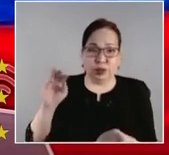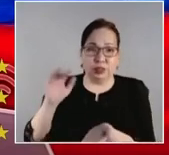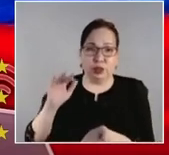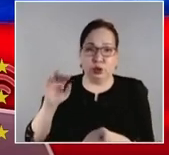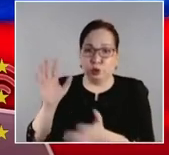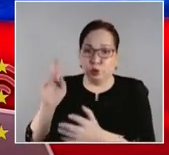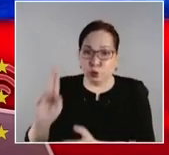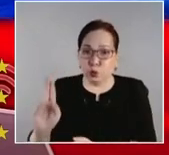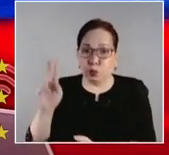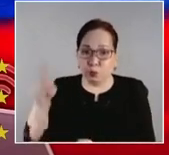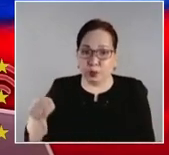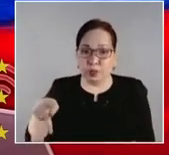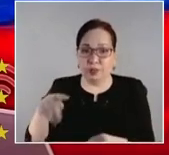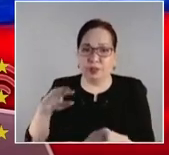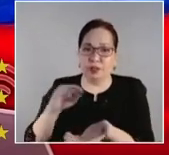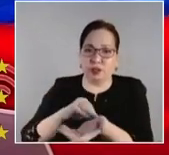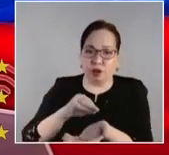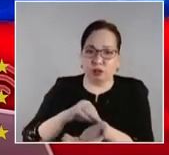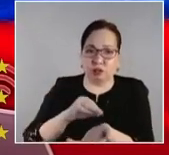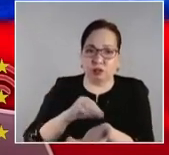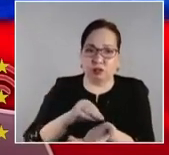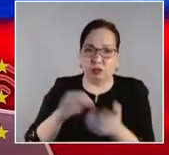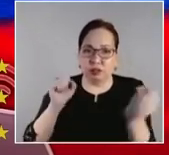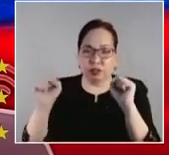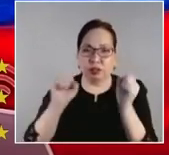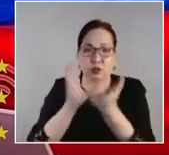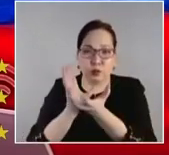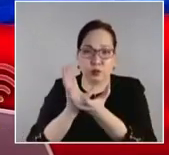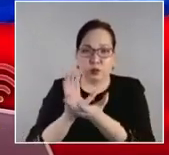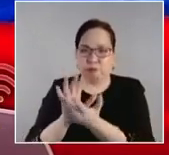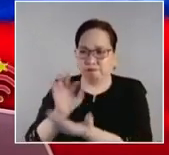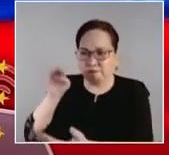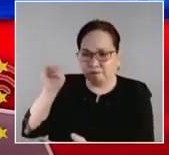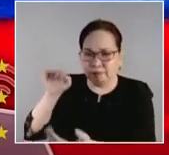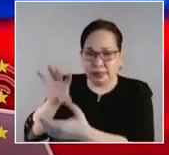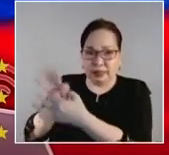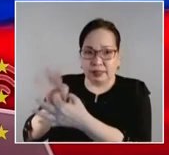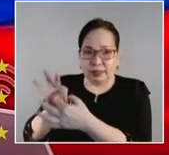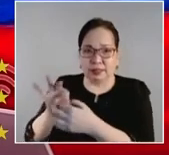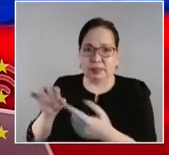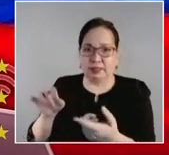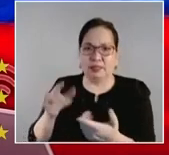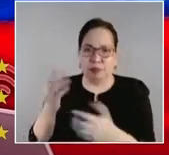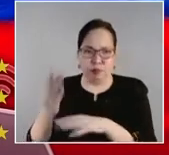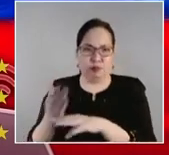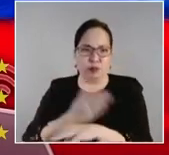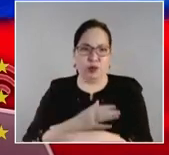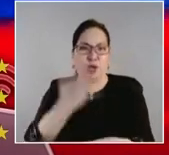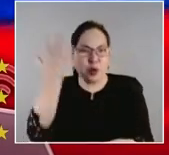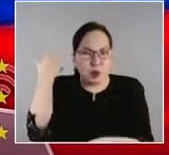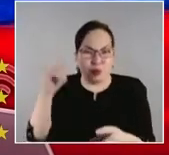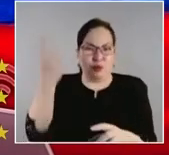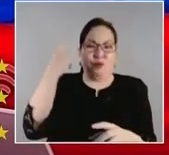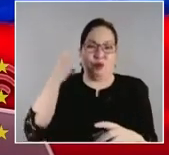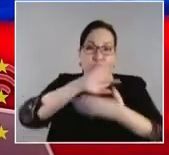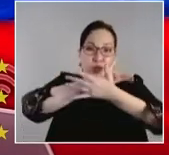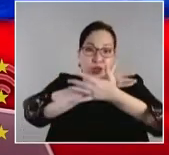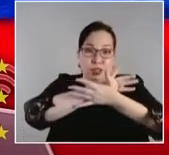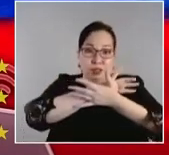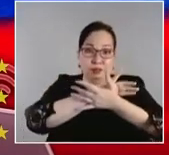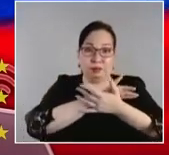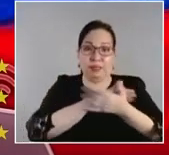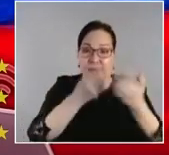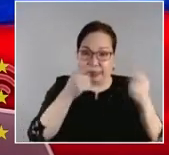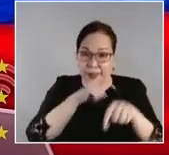Community, you can take notice, nagkaroon na improvements. Kasi nung mga generals lang, puro general problem ang kanyang